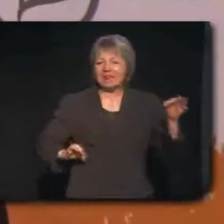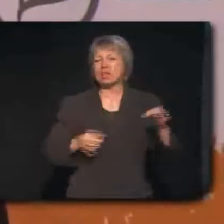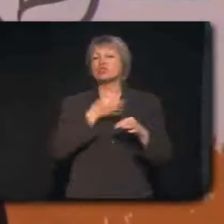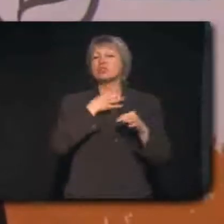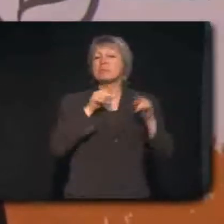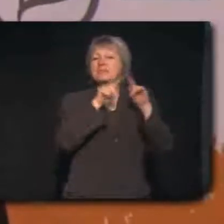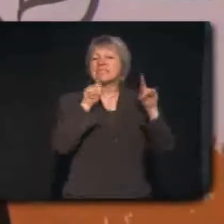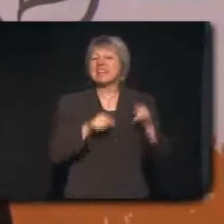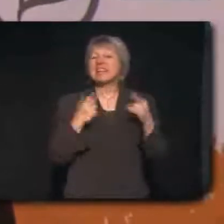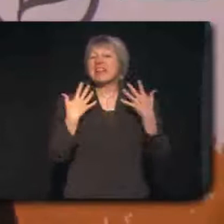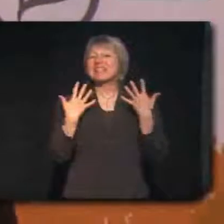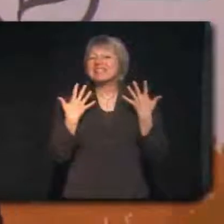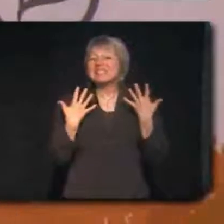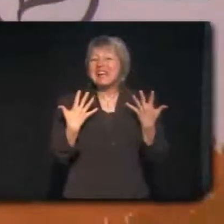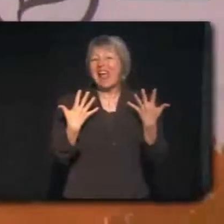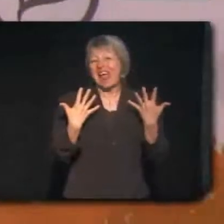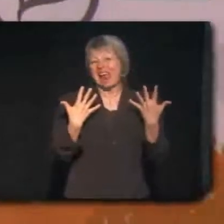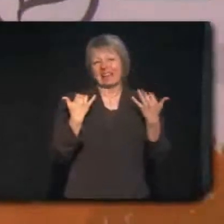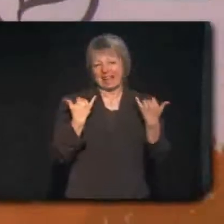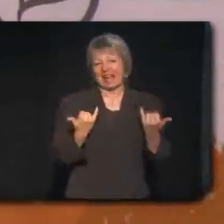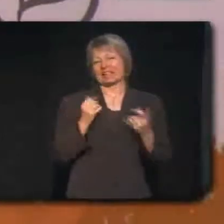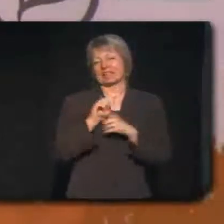ist für die Tonne